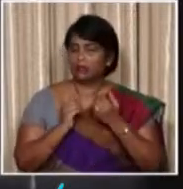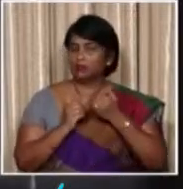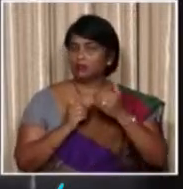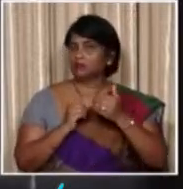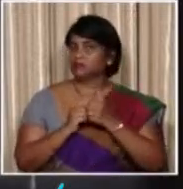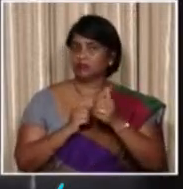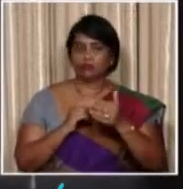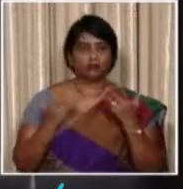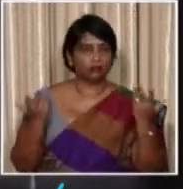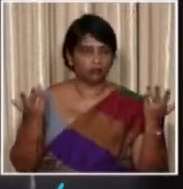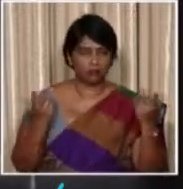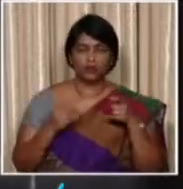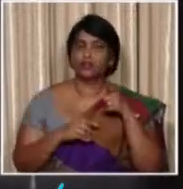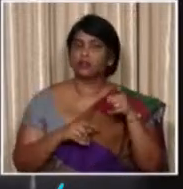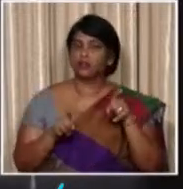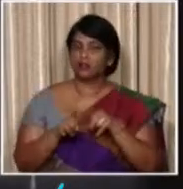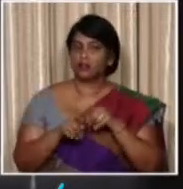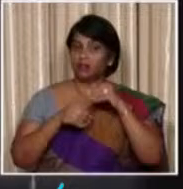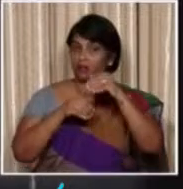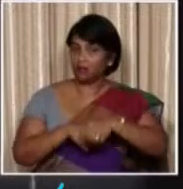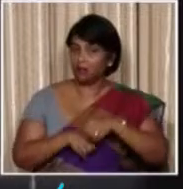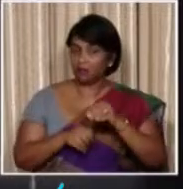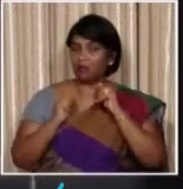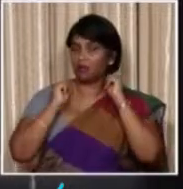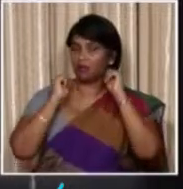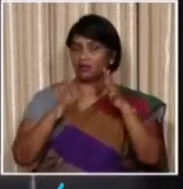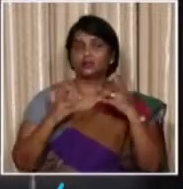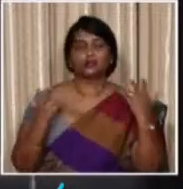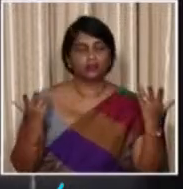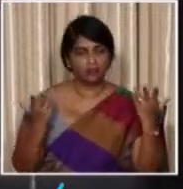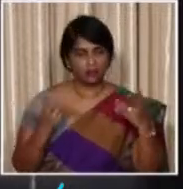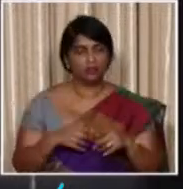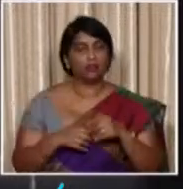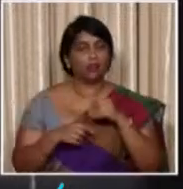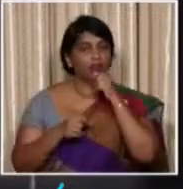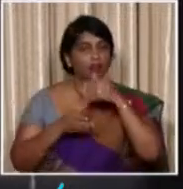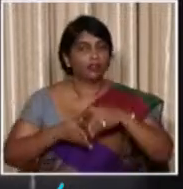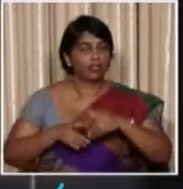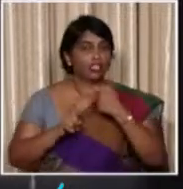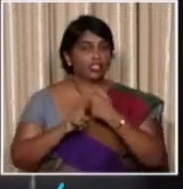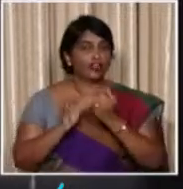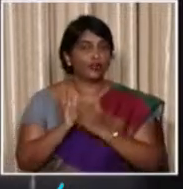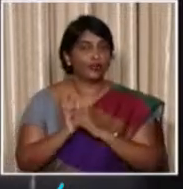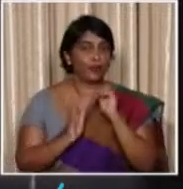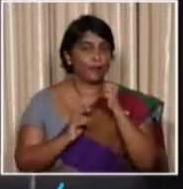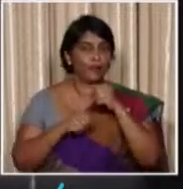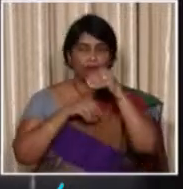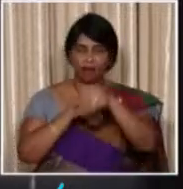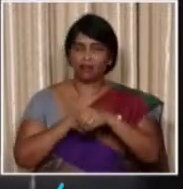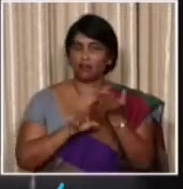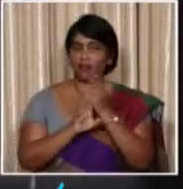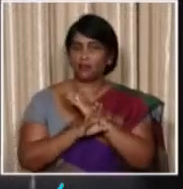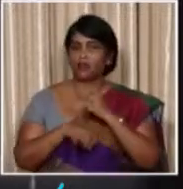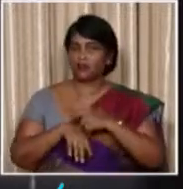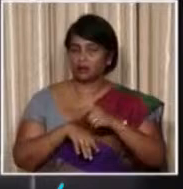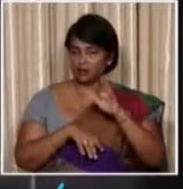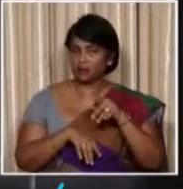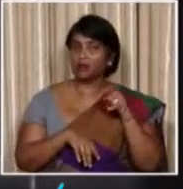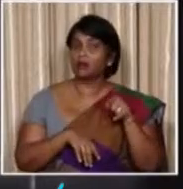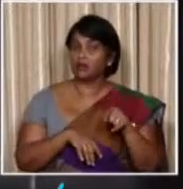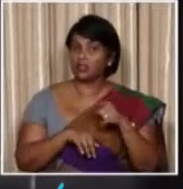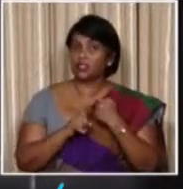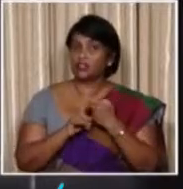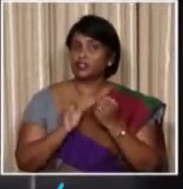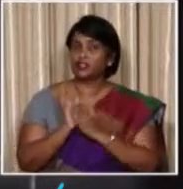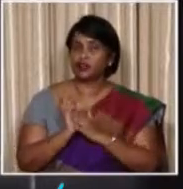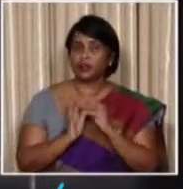karala naha. Ekaanta me agal kapima saarthaka welath naha. Agal kilometer 50k vithara kapala thiyena pahugiya kale. Meke